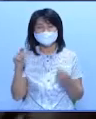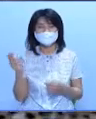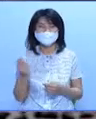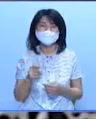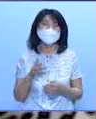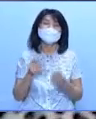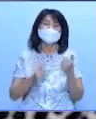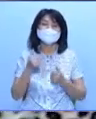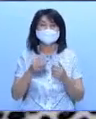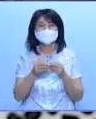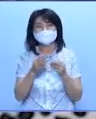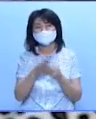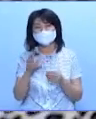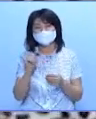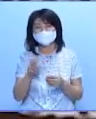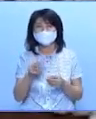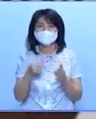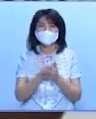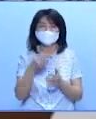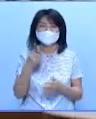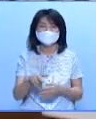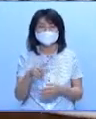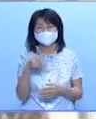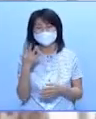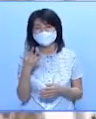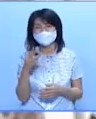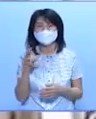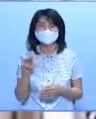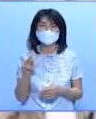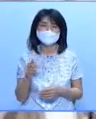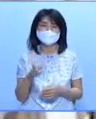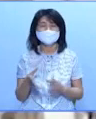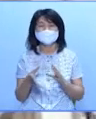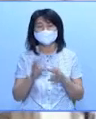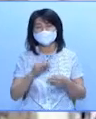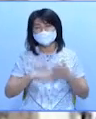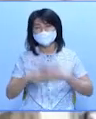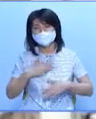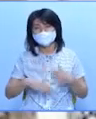апреля и продлится до 24 числа. Предугадать результаты невозможно. Радует одно, что